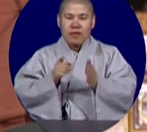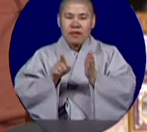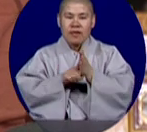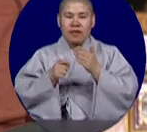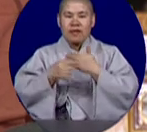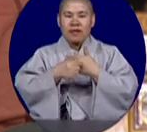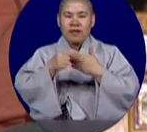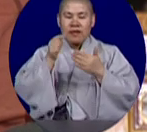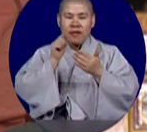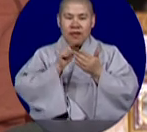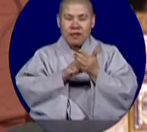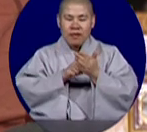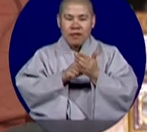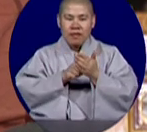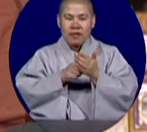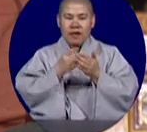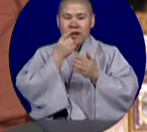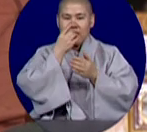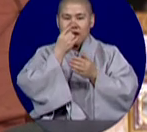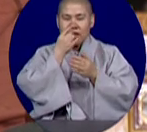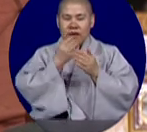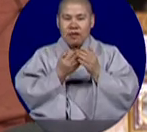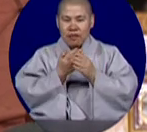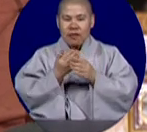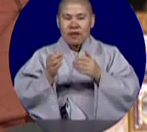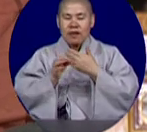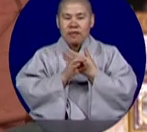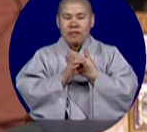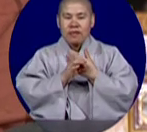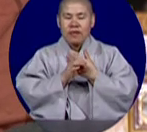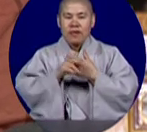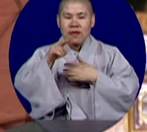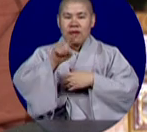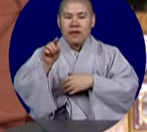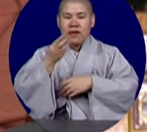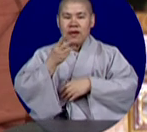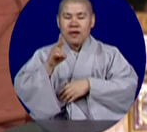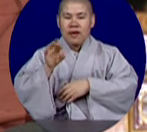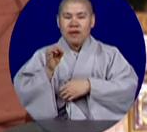신심이 곡식이라면 사량은 풀입니다. 잡초입니다.